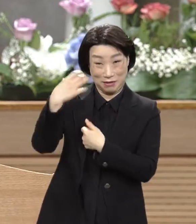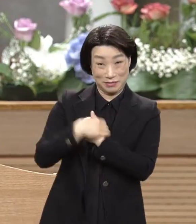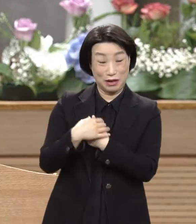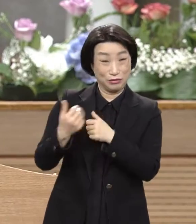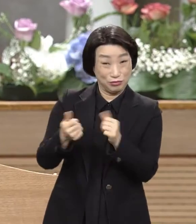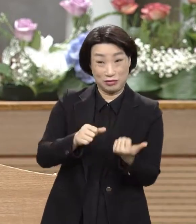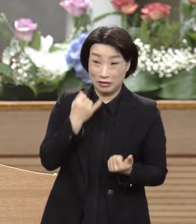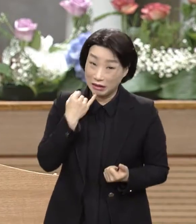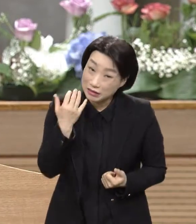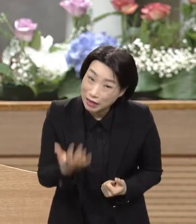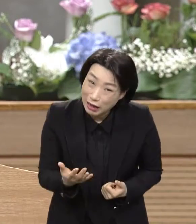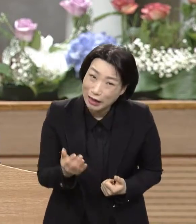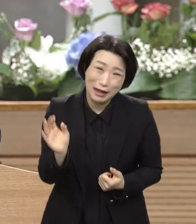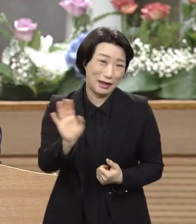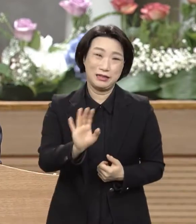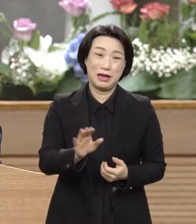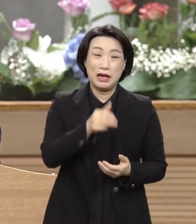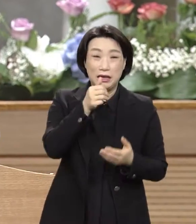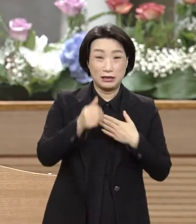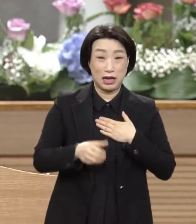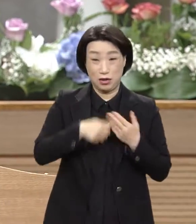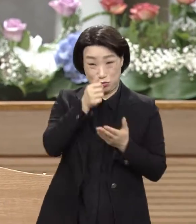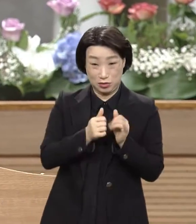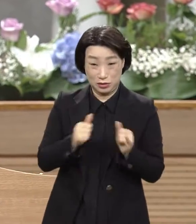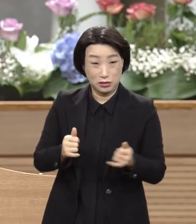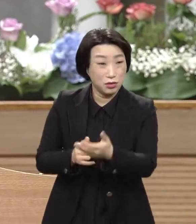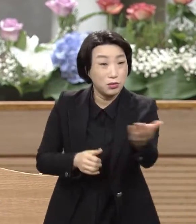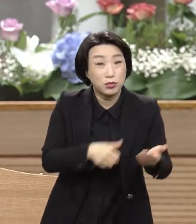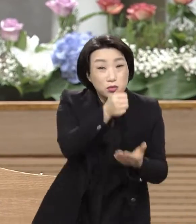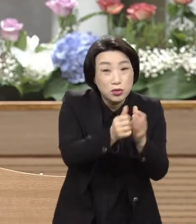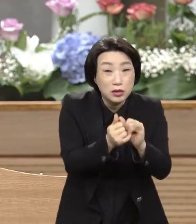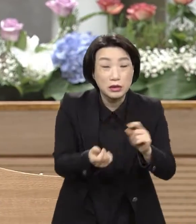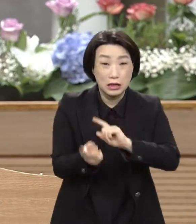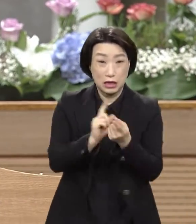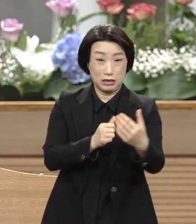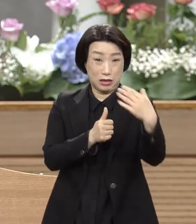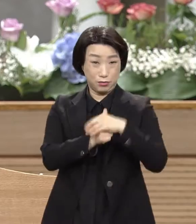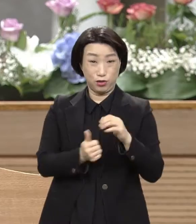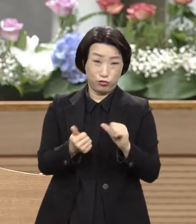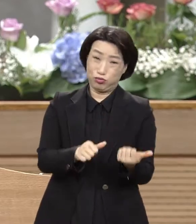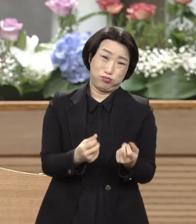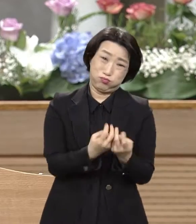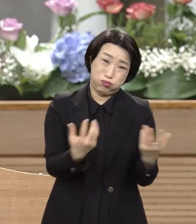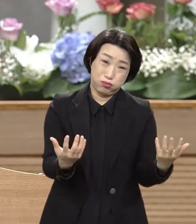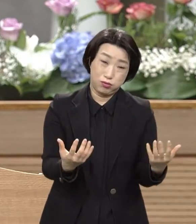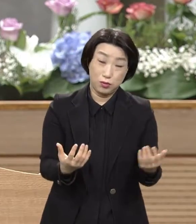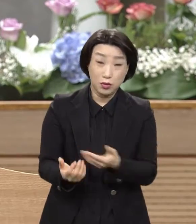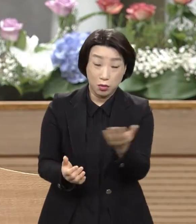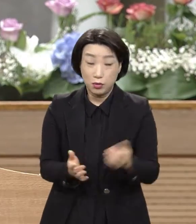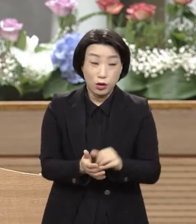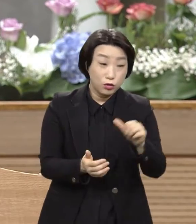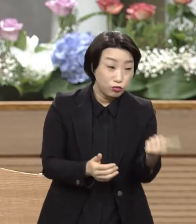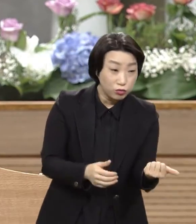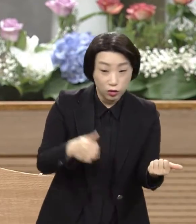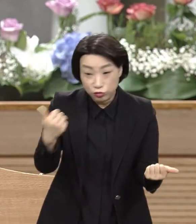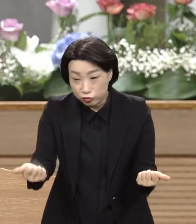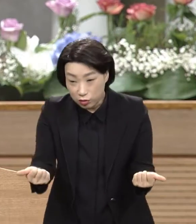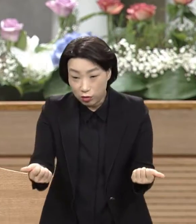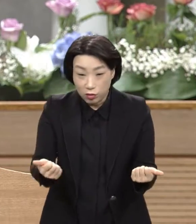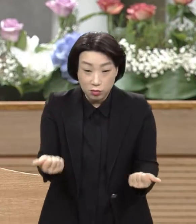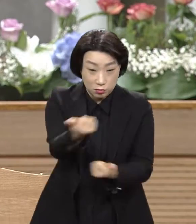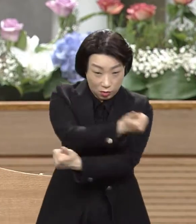죄인과 죄인끼리 죽어서 무슨 일이 되겠어? 아무것도 안 돼. 송장과 송장을 바꾸면